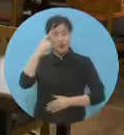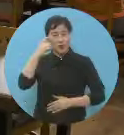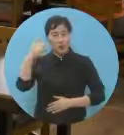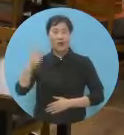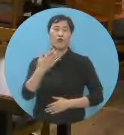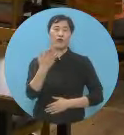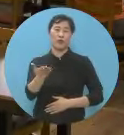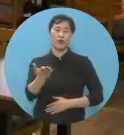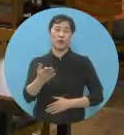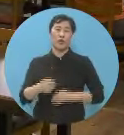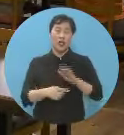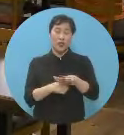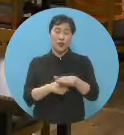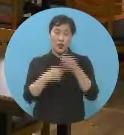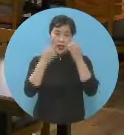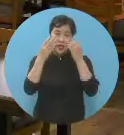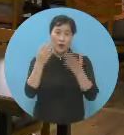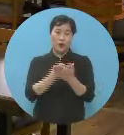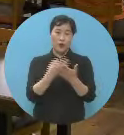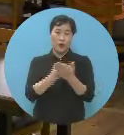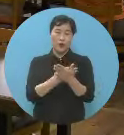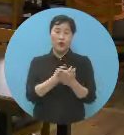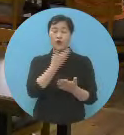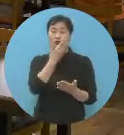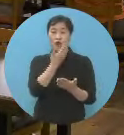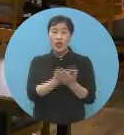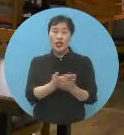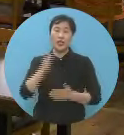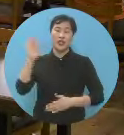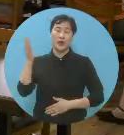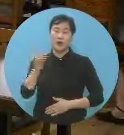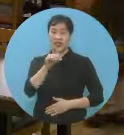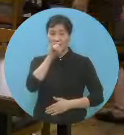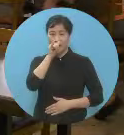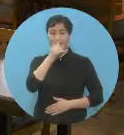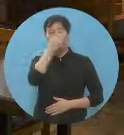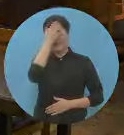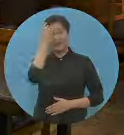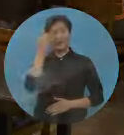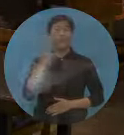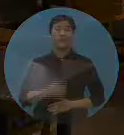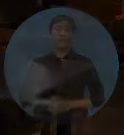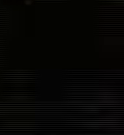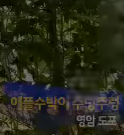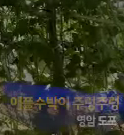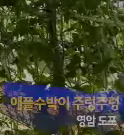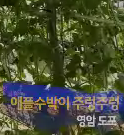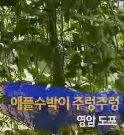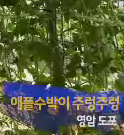새로운 소득원으로 떠오르고 있습니다. 전남 도정뉴스 박혜지입니다.